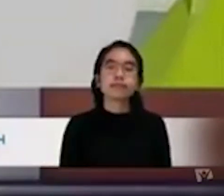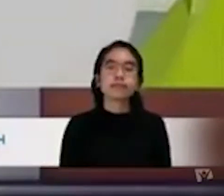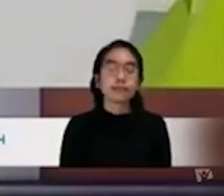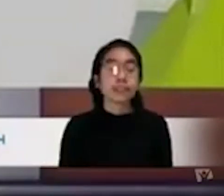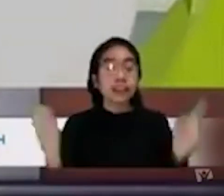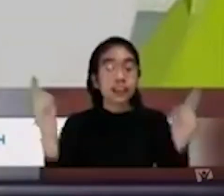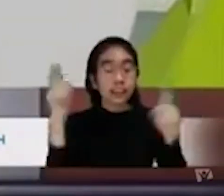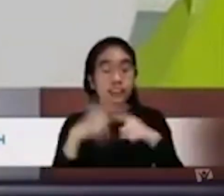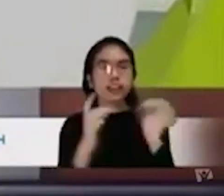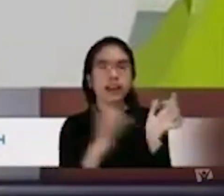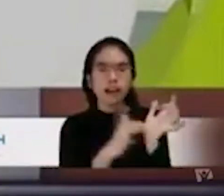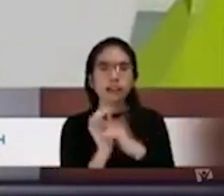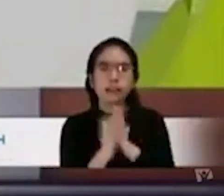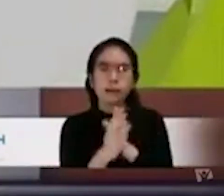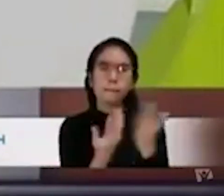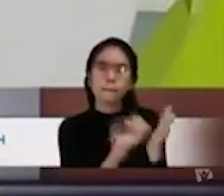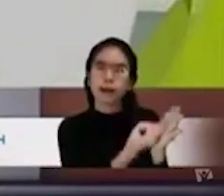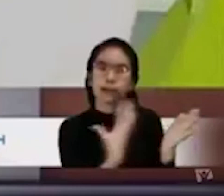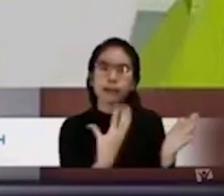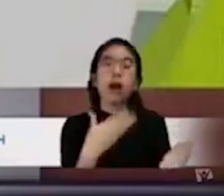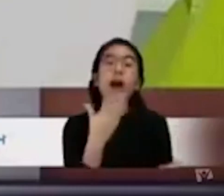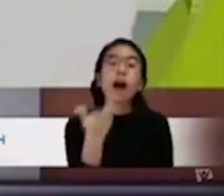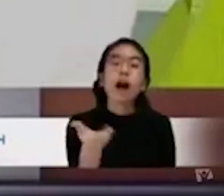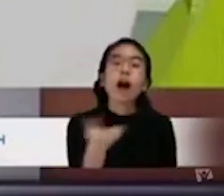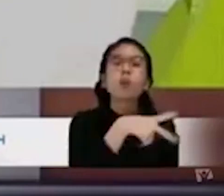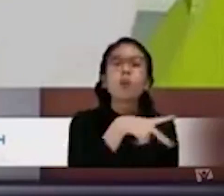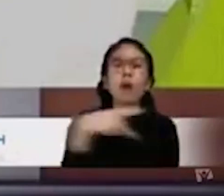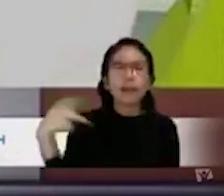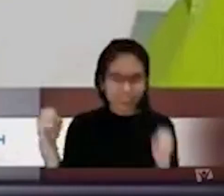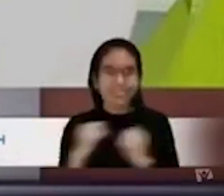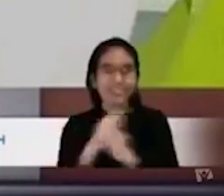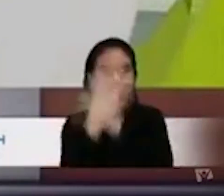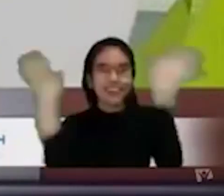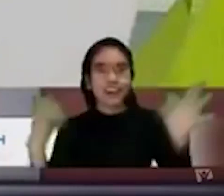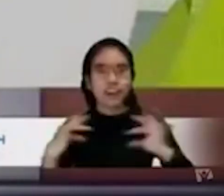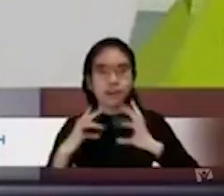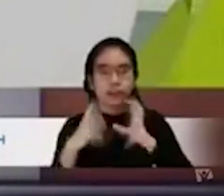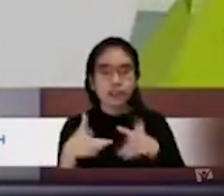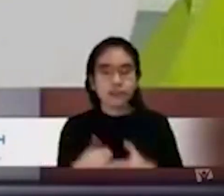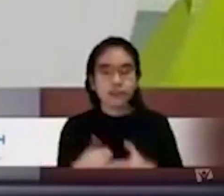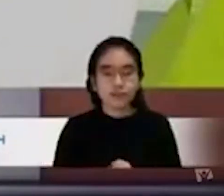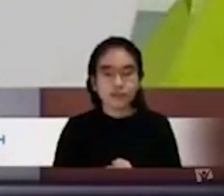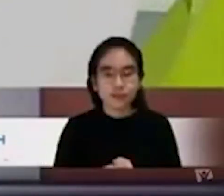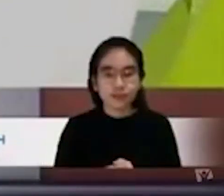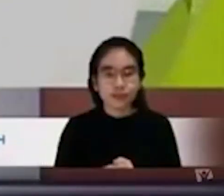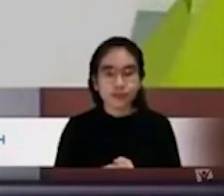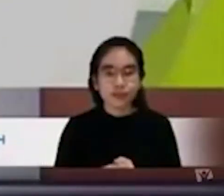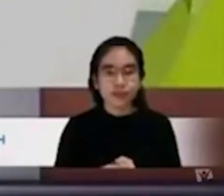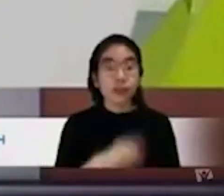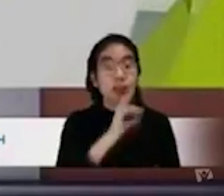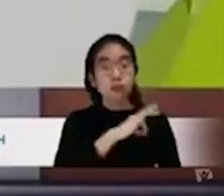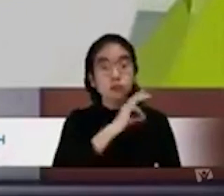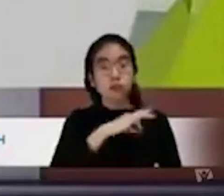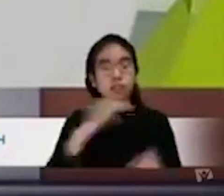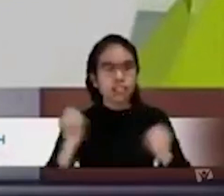secara suasana rumah, fungsi pencahayaan dalam rumah menciptakan keindahan. Cahaya